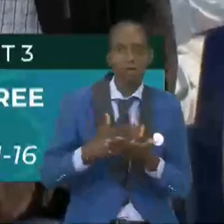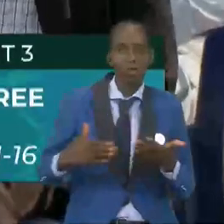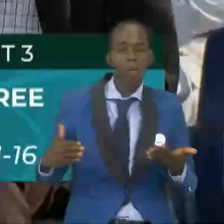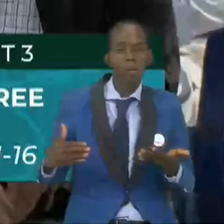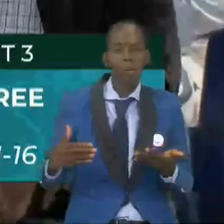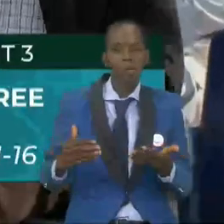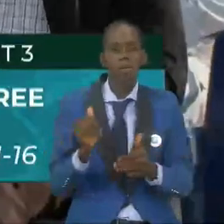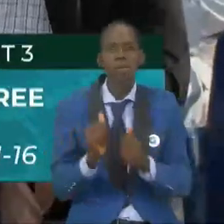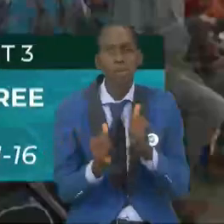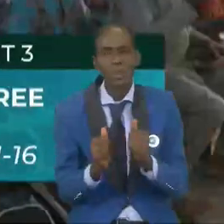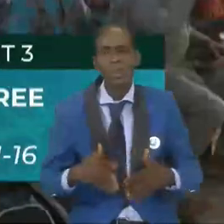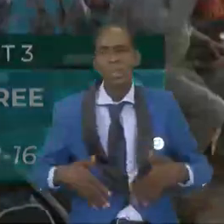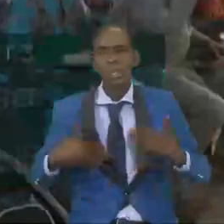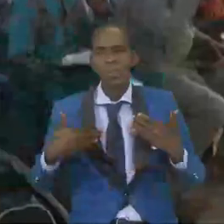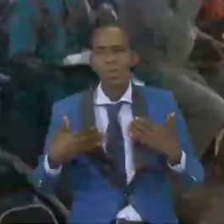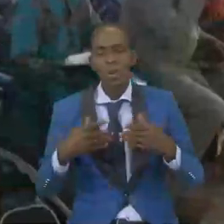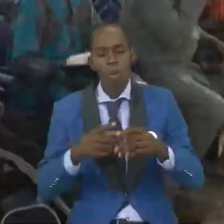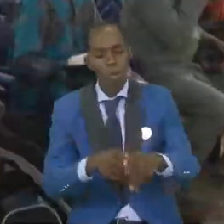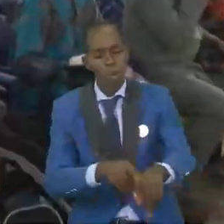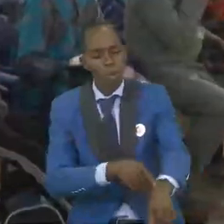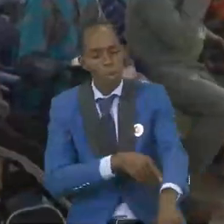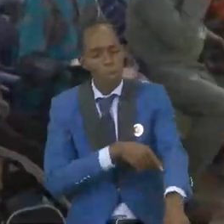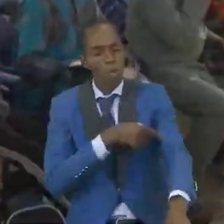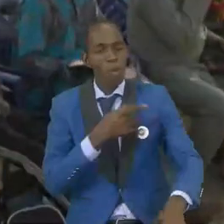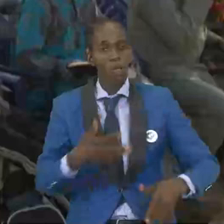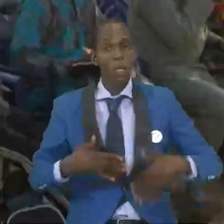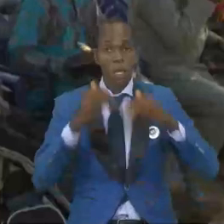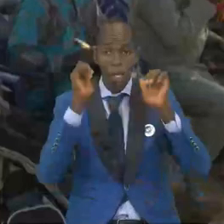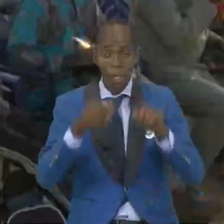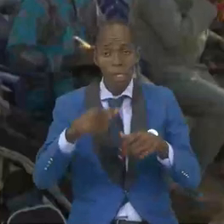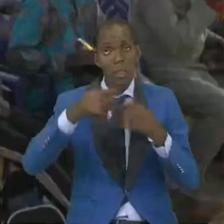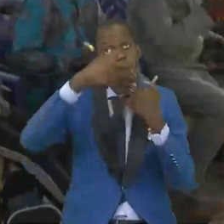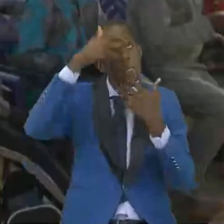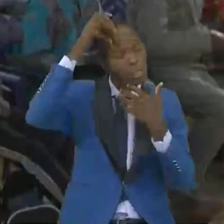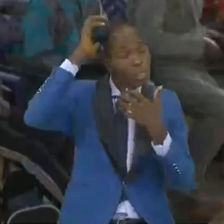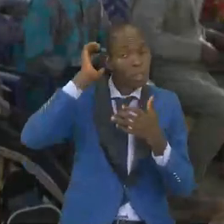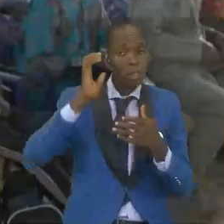as-tu? Combien de vie réclames-tu?